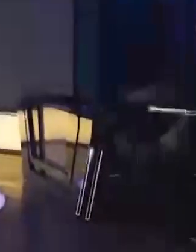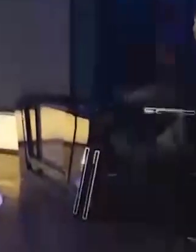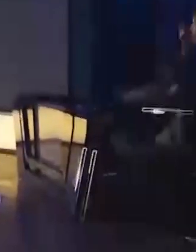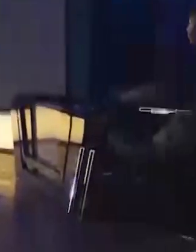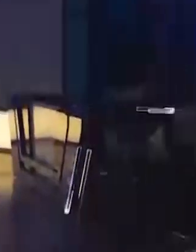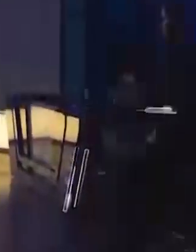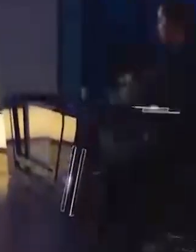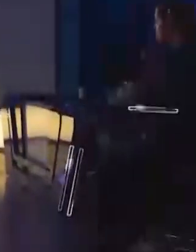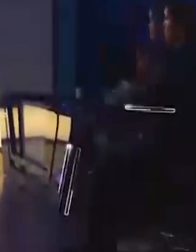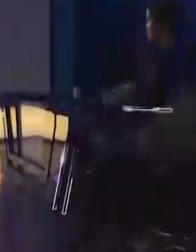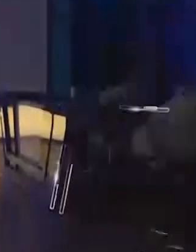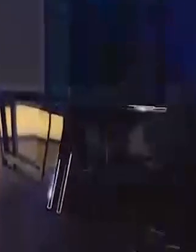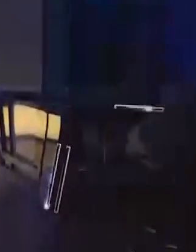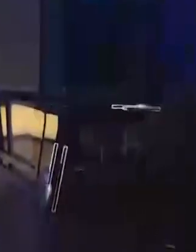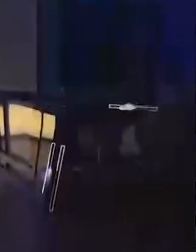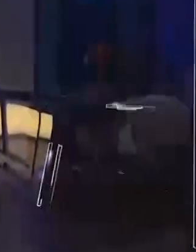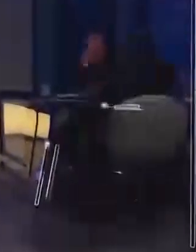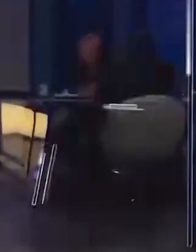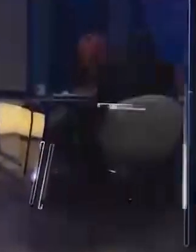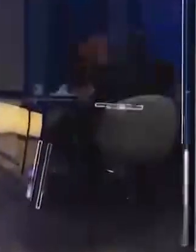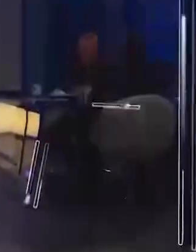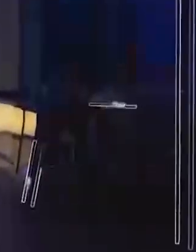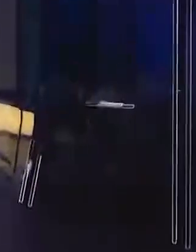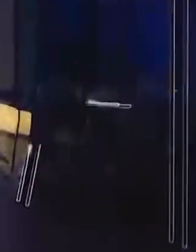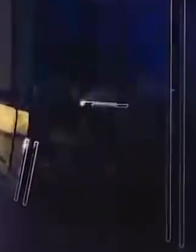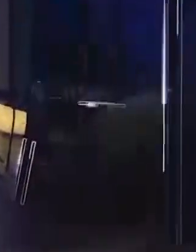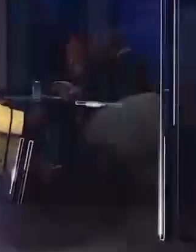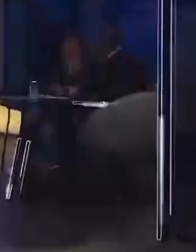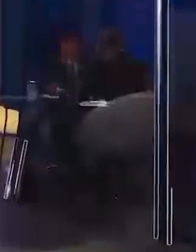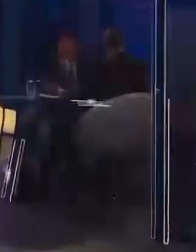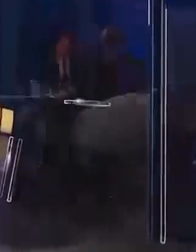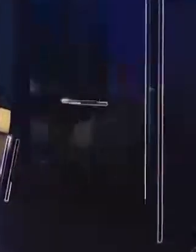стране. Об этом меньше часа назад.